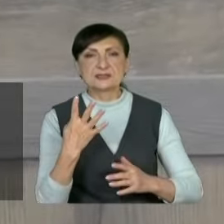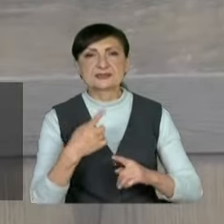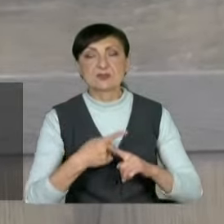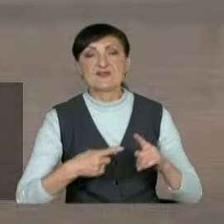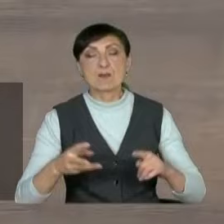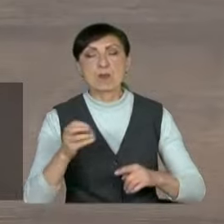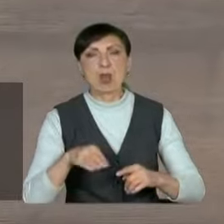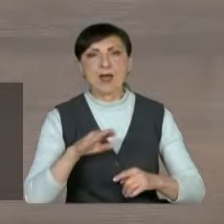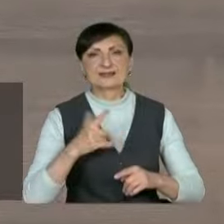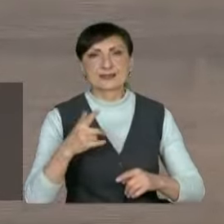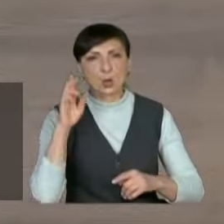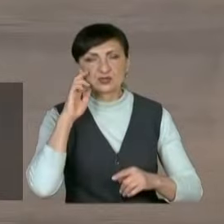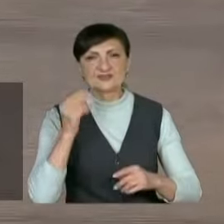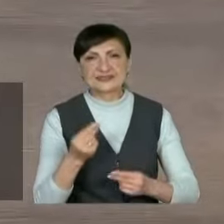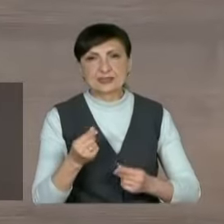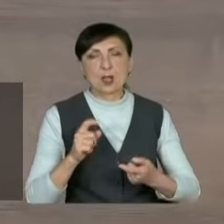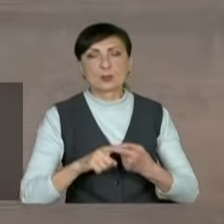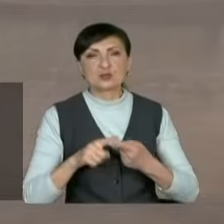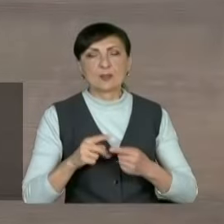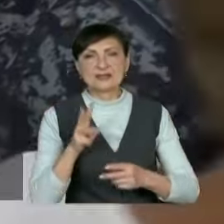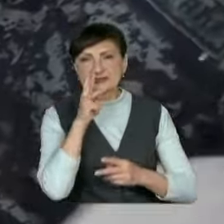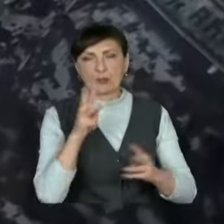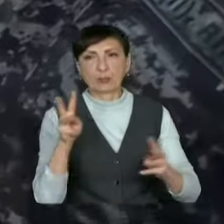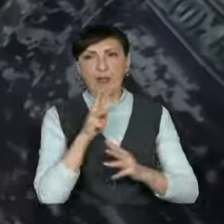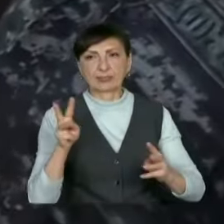миллиарда тенге бюджетных средств путем начисления зарплат.